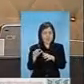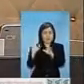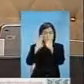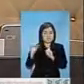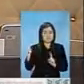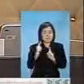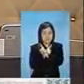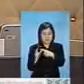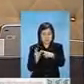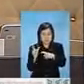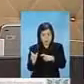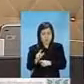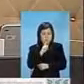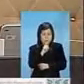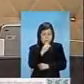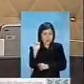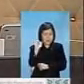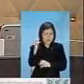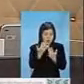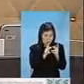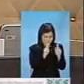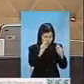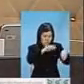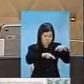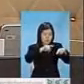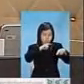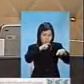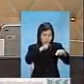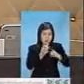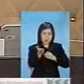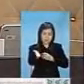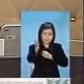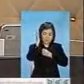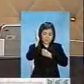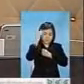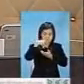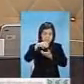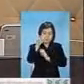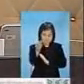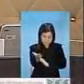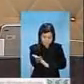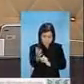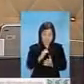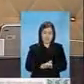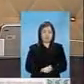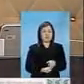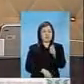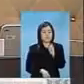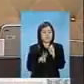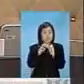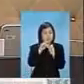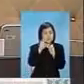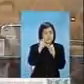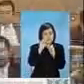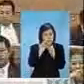สอบออกมาอย่าได้กล่าวเรื่องพวกนี้นะครับเชิญรัฐมนตรีต่อนะครับ มาตรา68ท่านประธานครับไม่มี